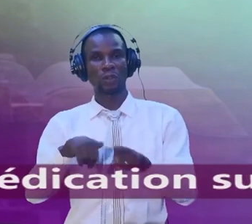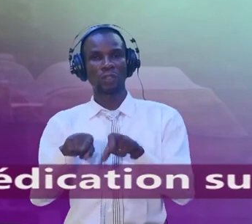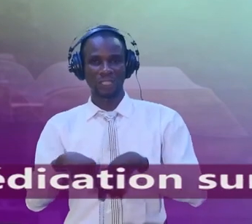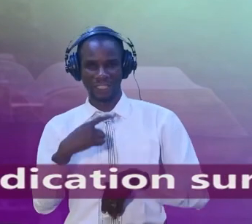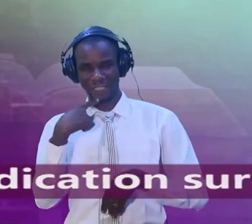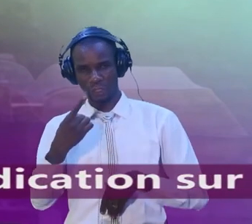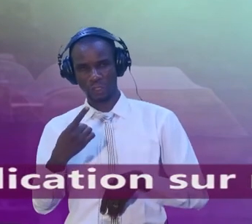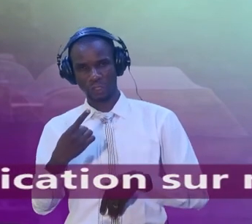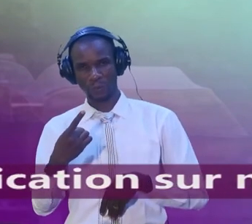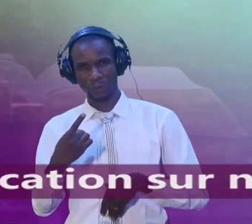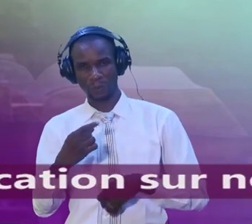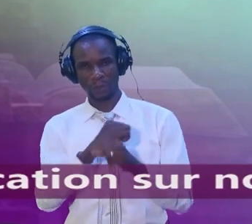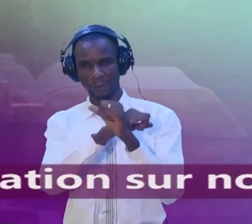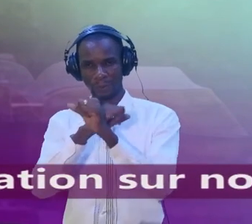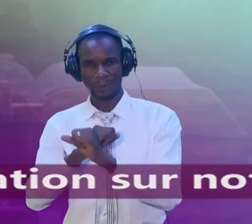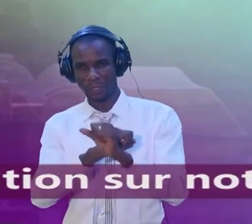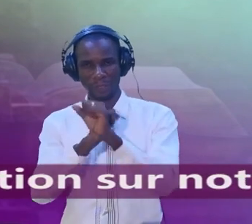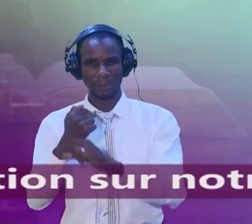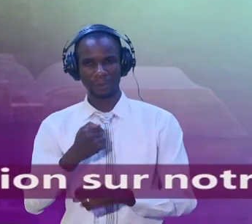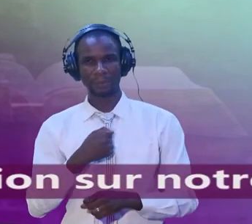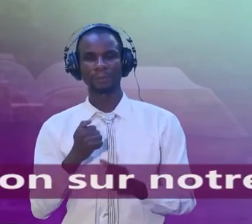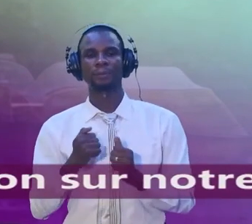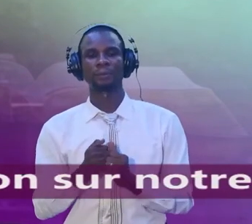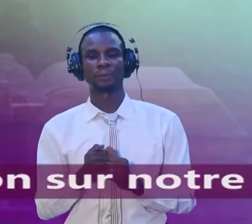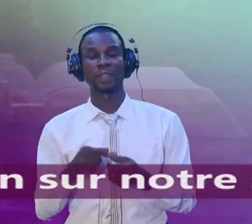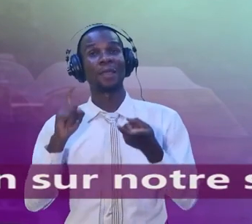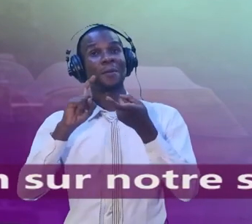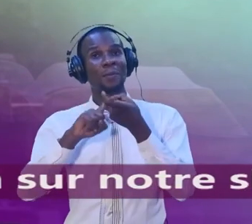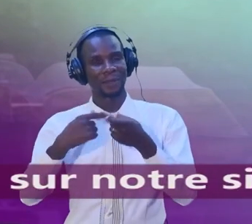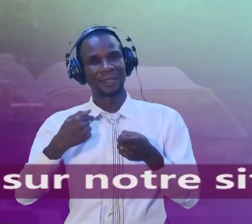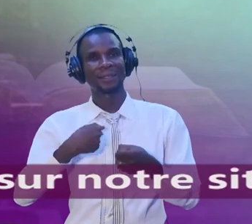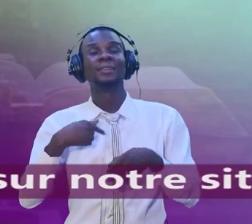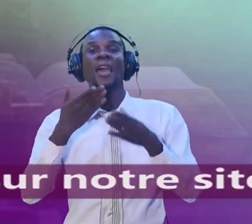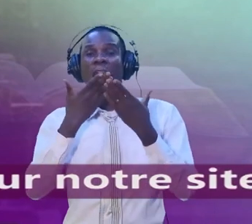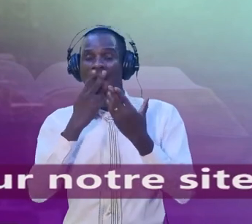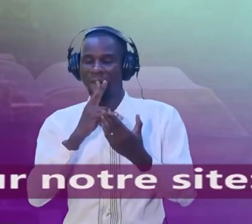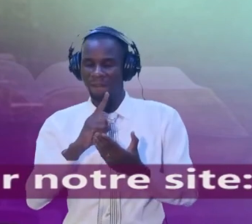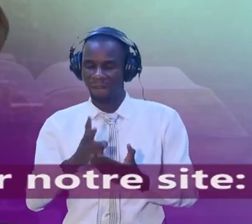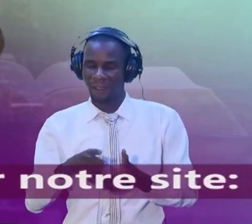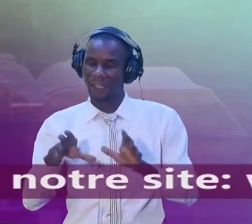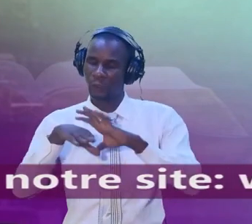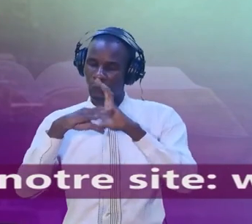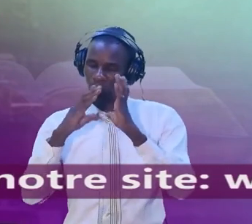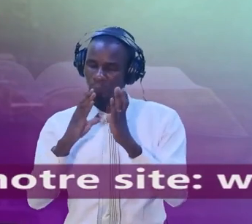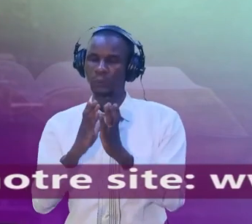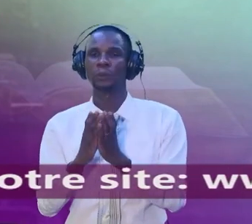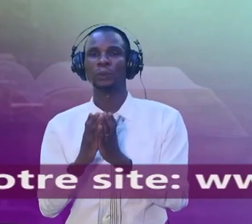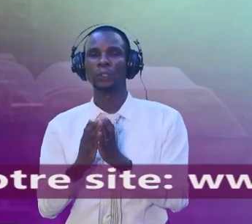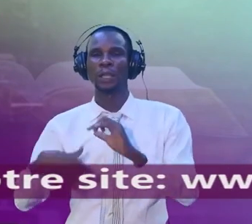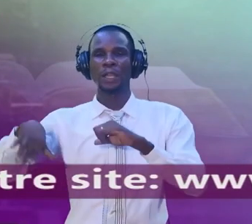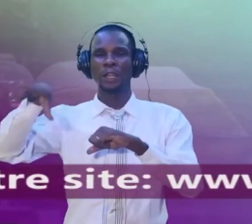Na ukigundua kwamba mtu mwenye nguvu zote anakaa nyumbani kwako, unayo usalama. Rafiki